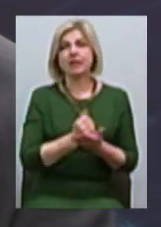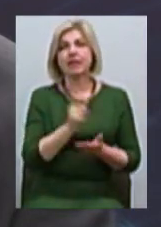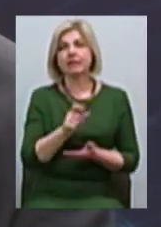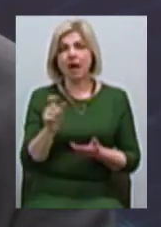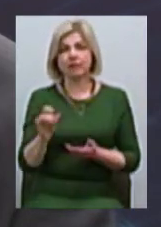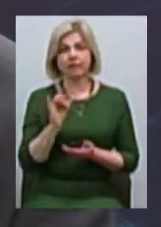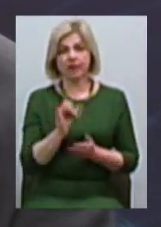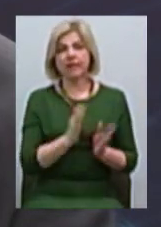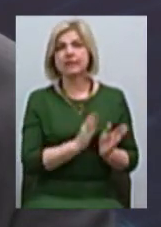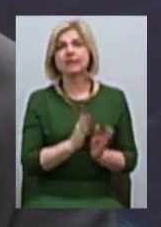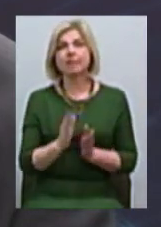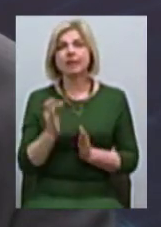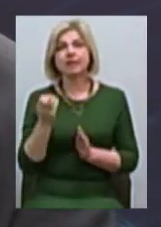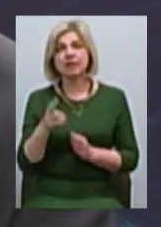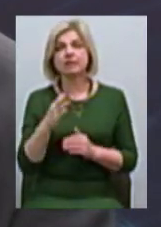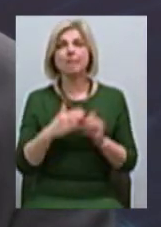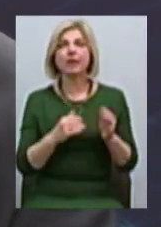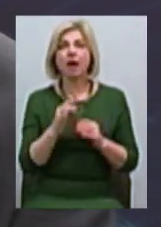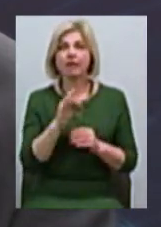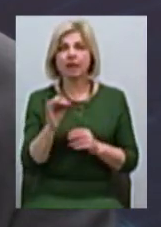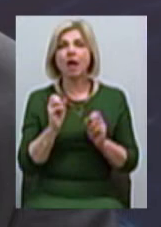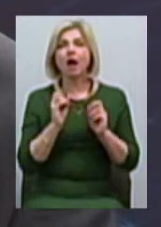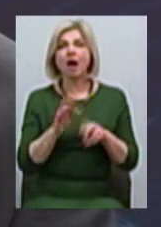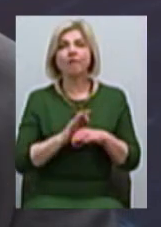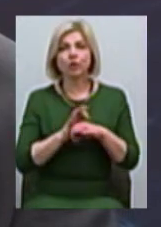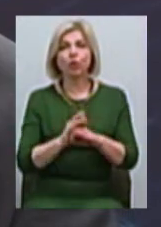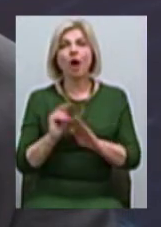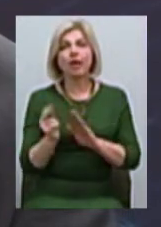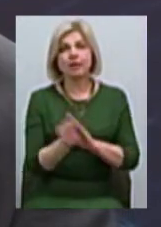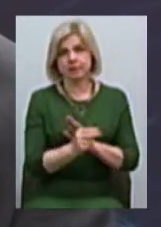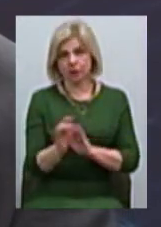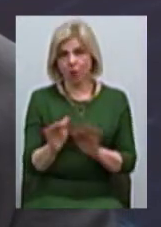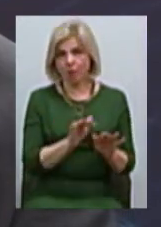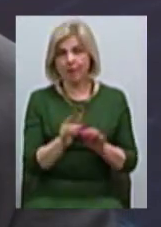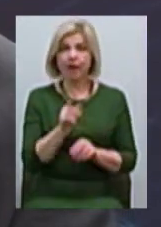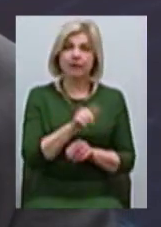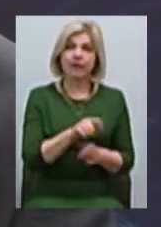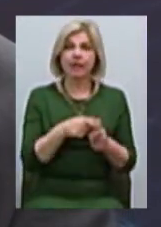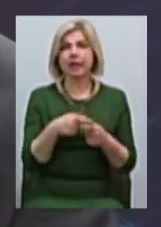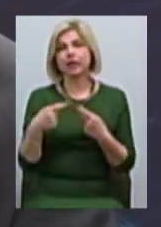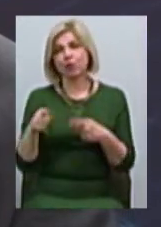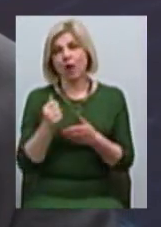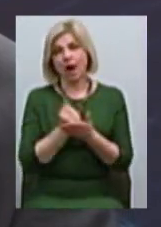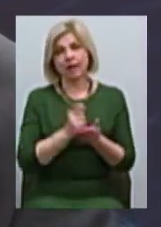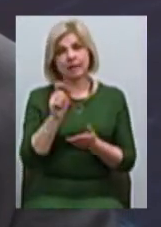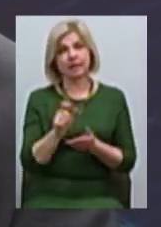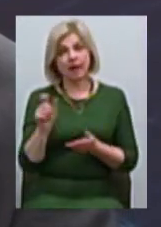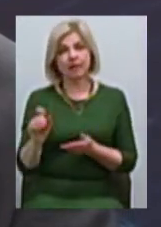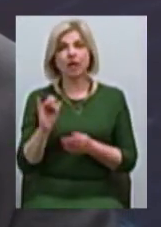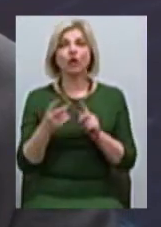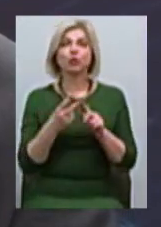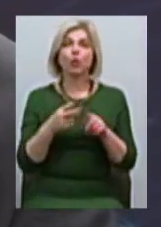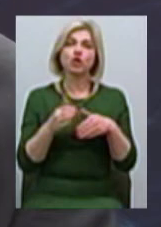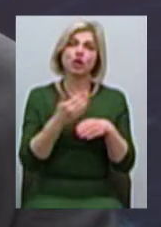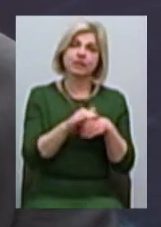щоб систематизація практик, як ведуть агітаційну кампанію ті чи інші кандидати. І друга частина – це